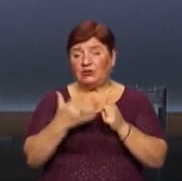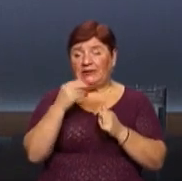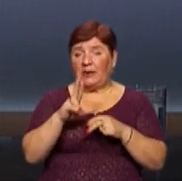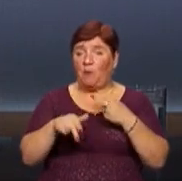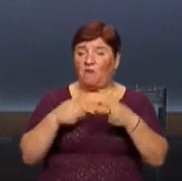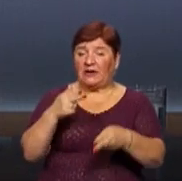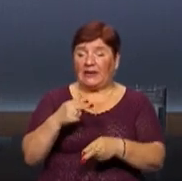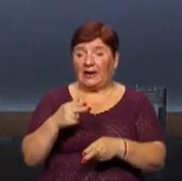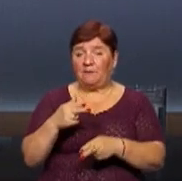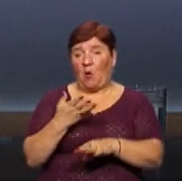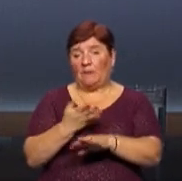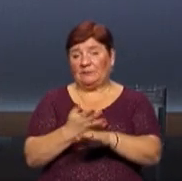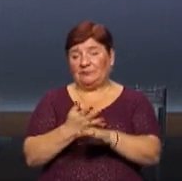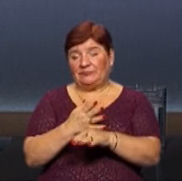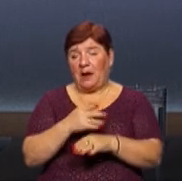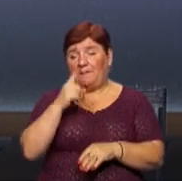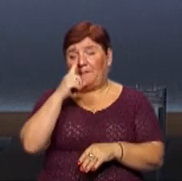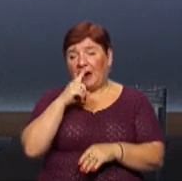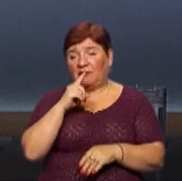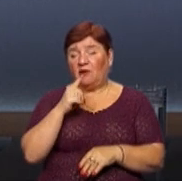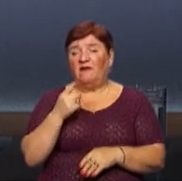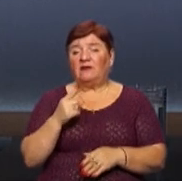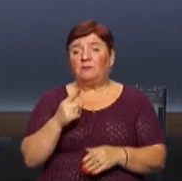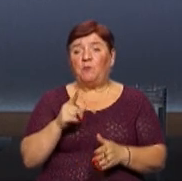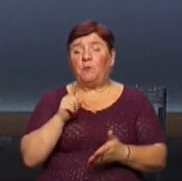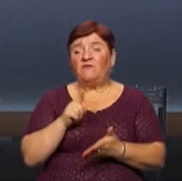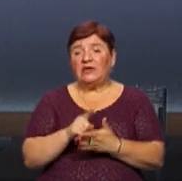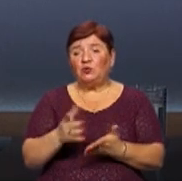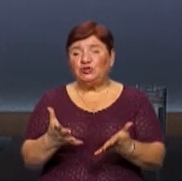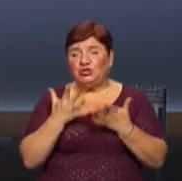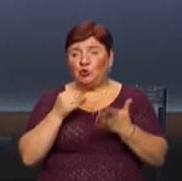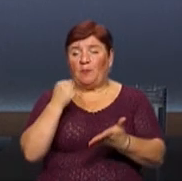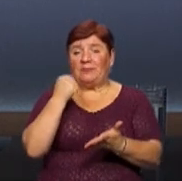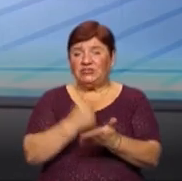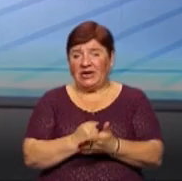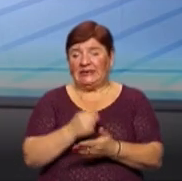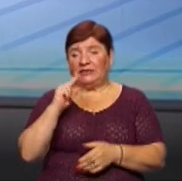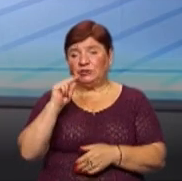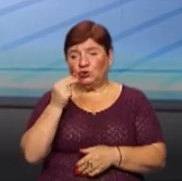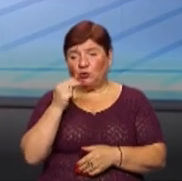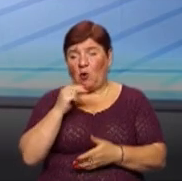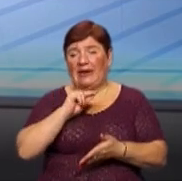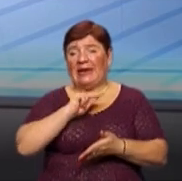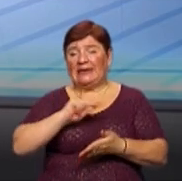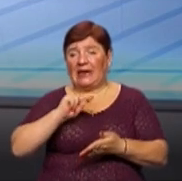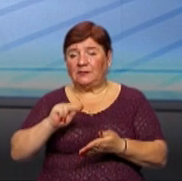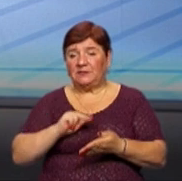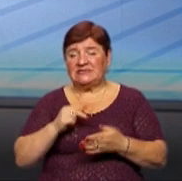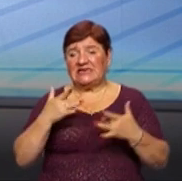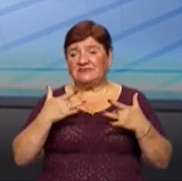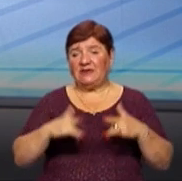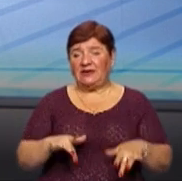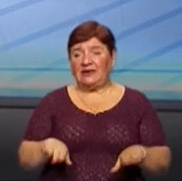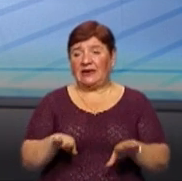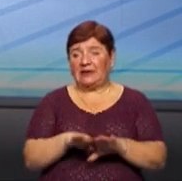що вона має бути в кольоровому виді, має бути читаємо, тобто має бути видно чітко і печать, і надписи, тобто і звільнення,